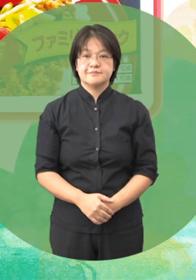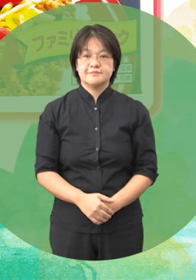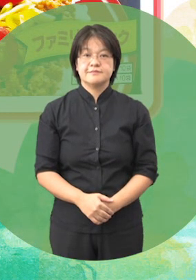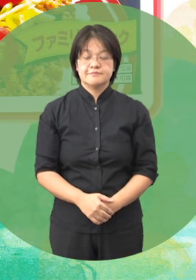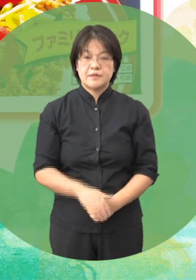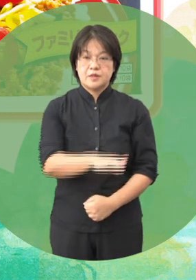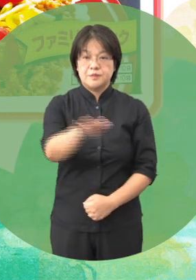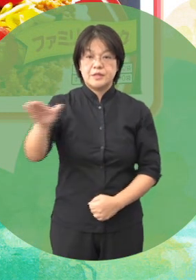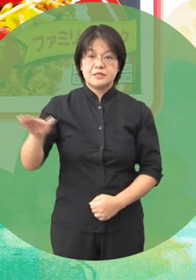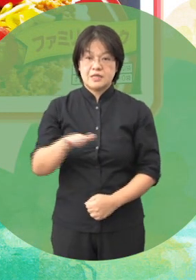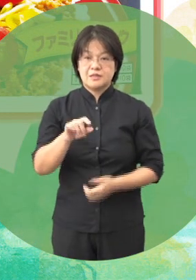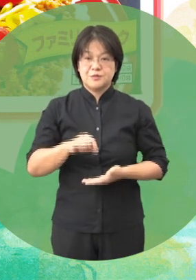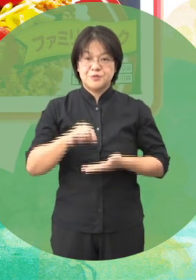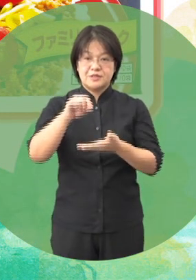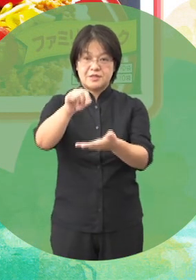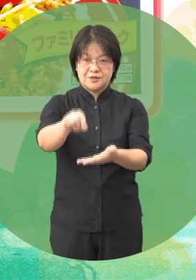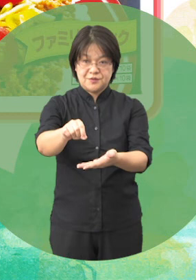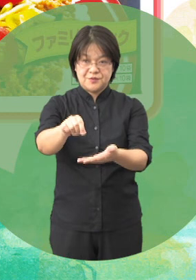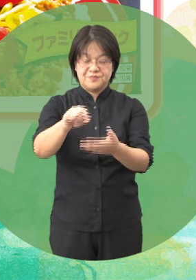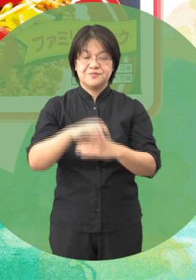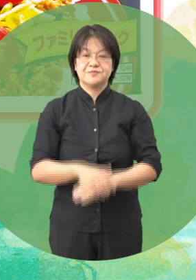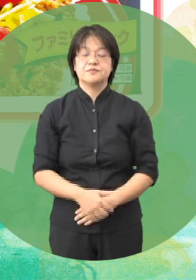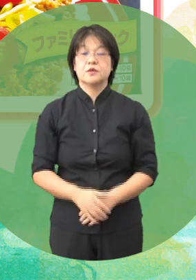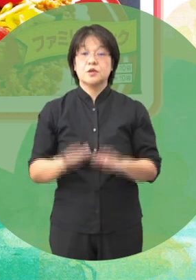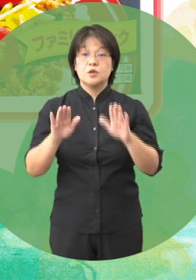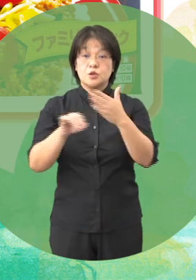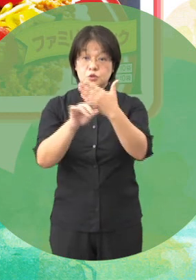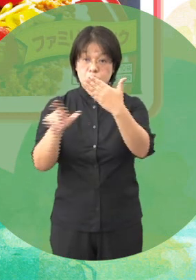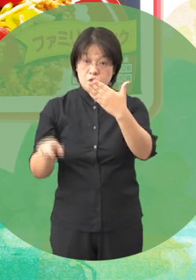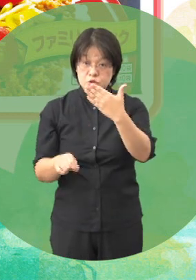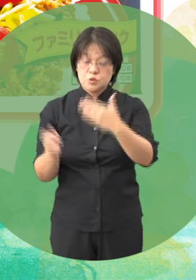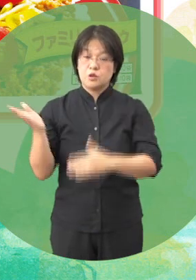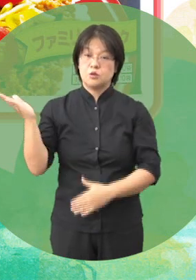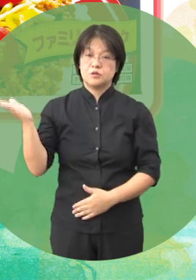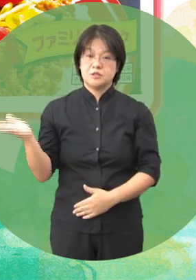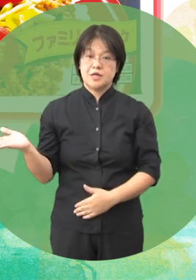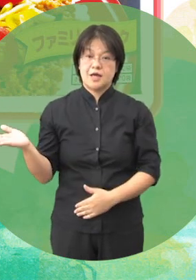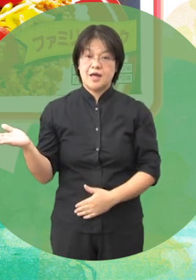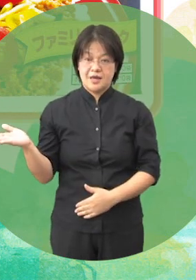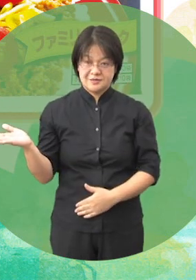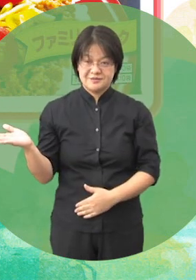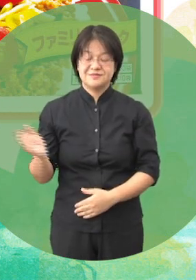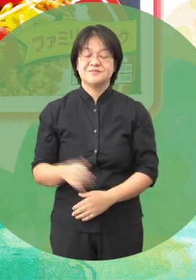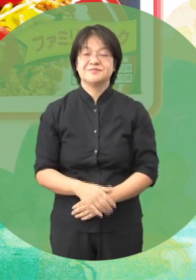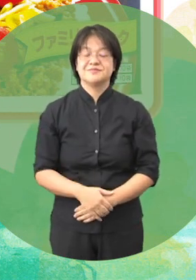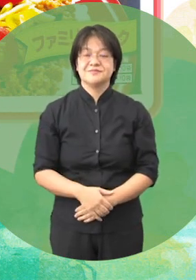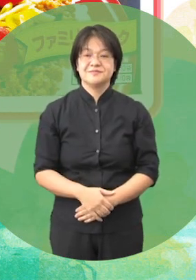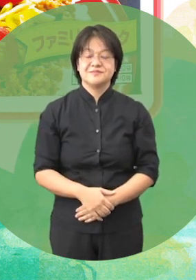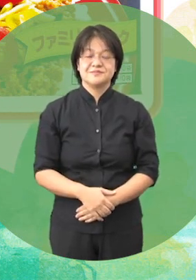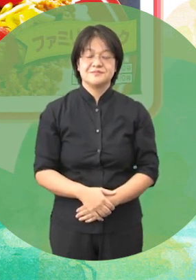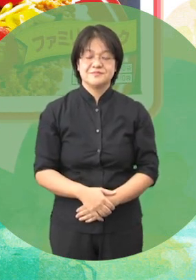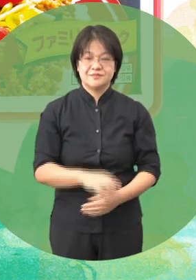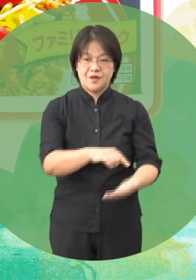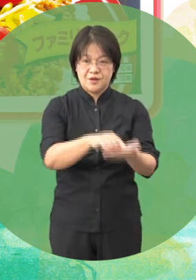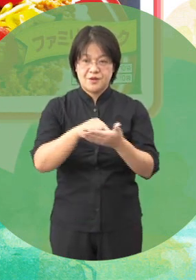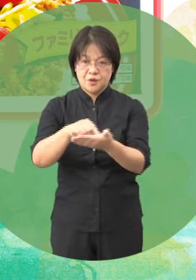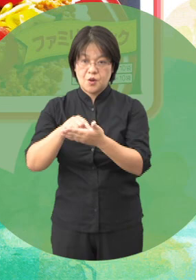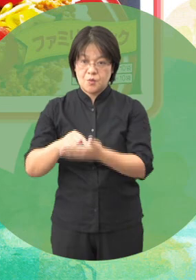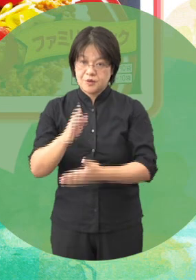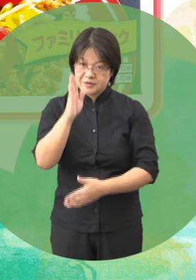視聴者プレゼントのお知らせです今月はこちらの賞品を抽選でプレゼントいたしますふるってご応募